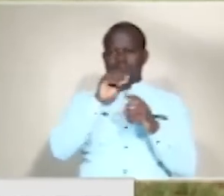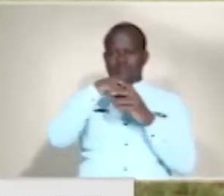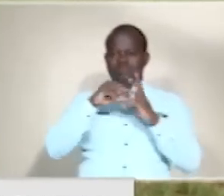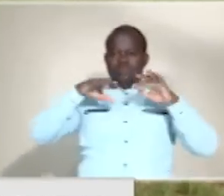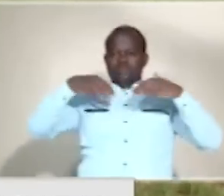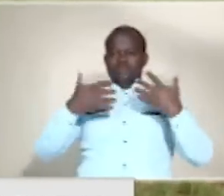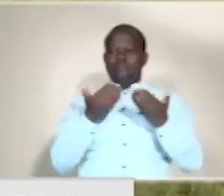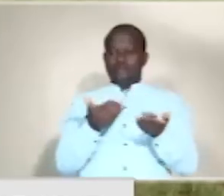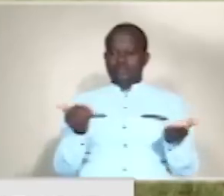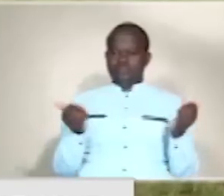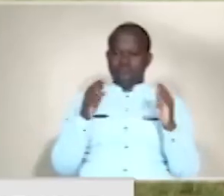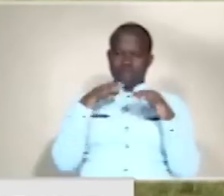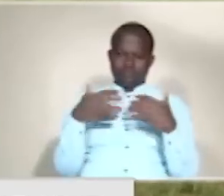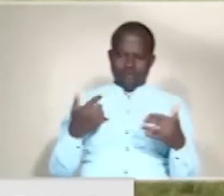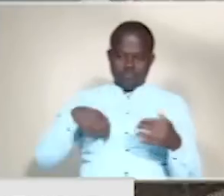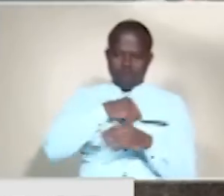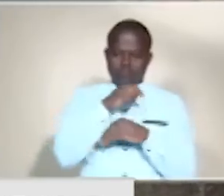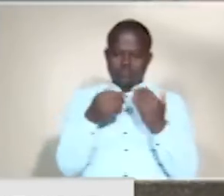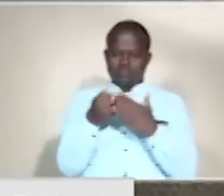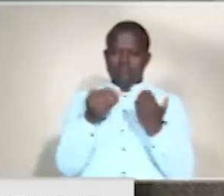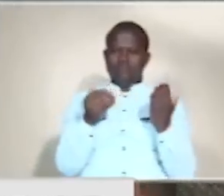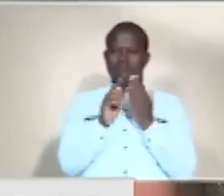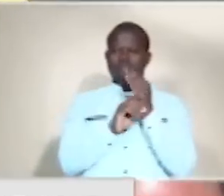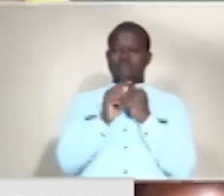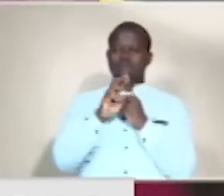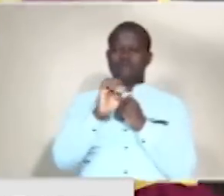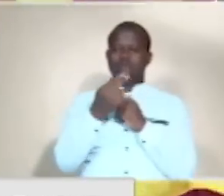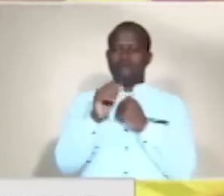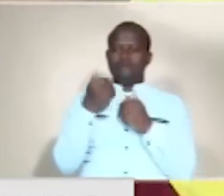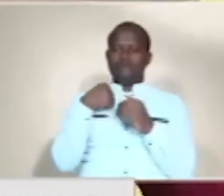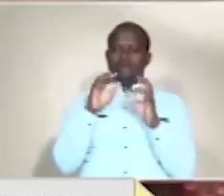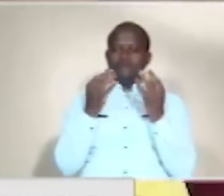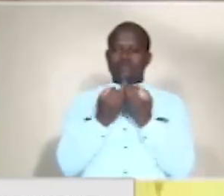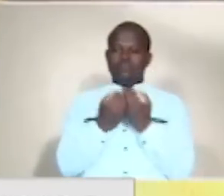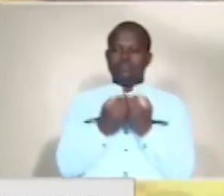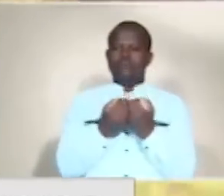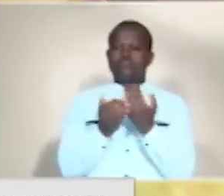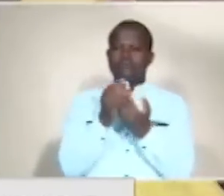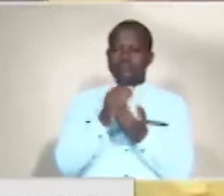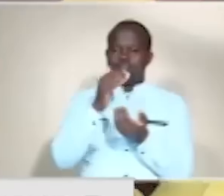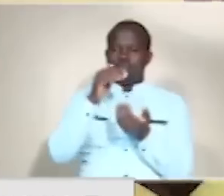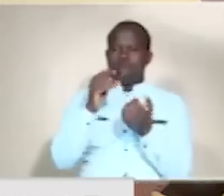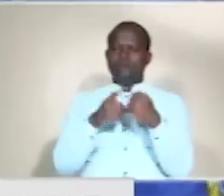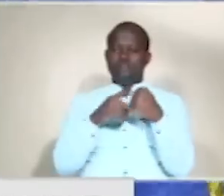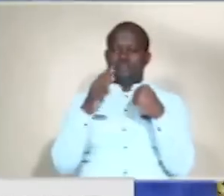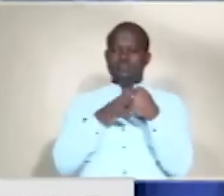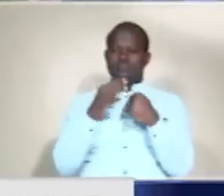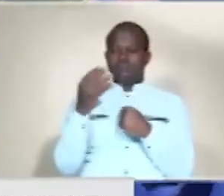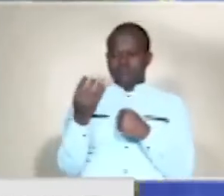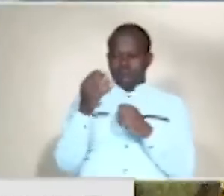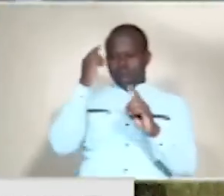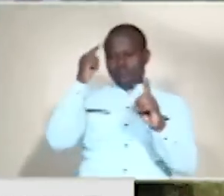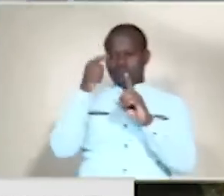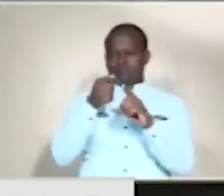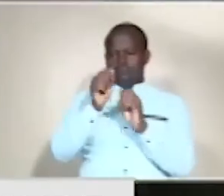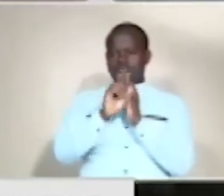uko abana bameze uko bitwara. Akarere ka Kirehe gafite ingo mbonezamikurire 694. Intego ako